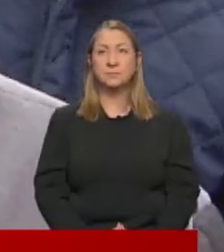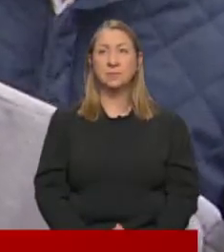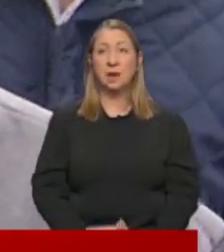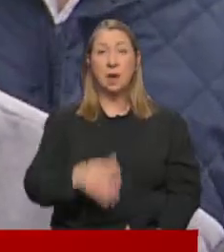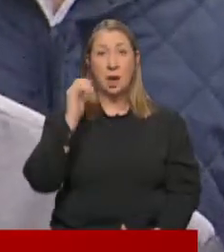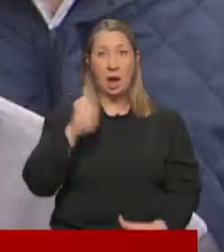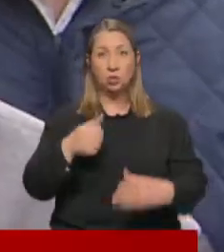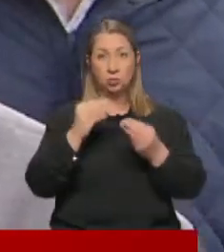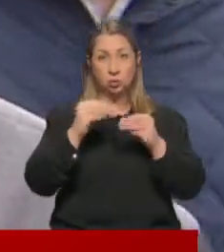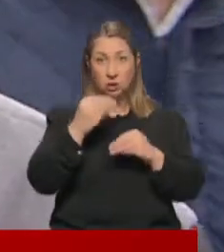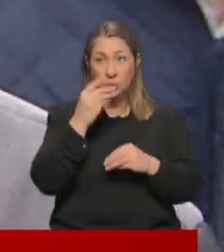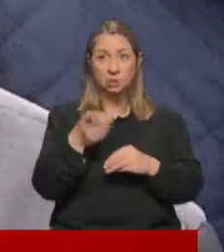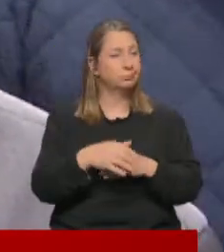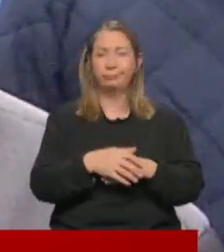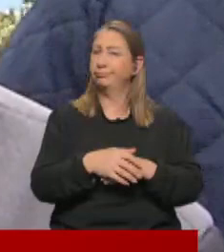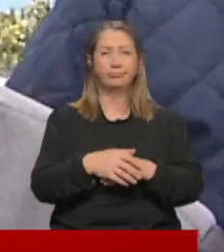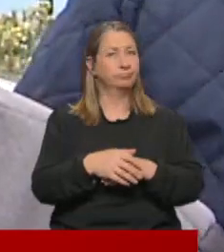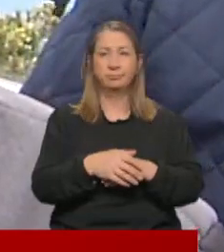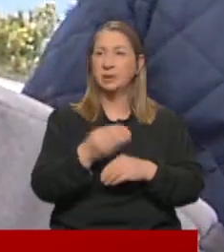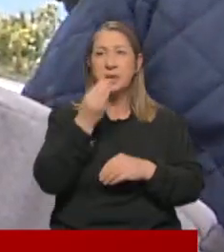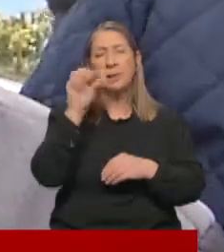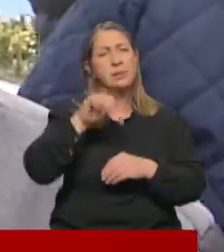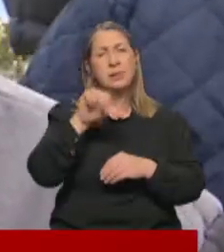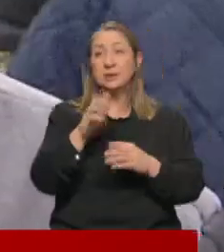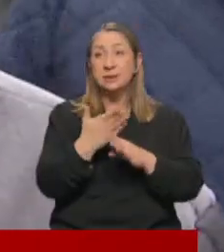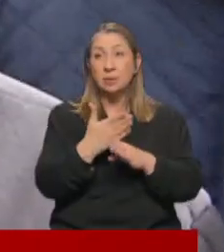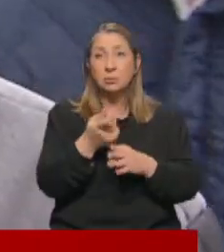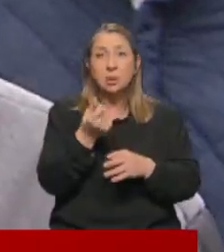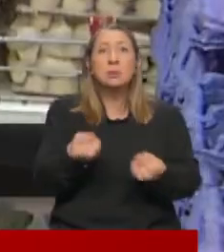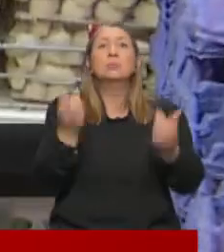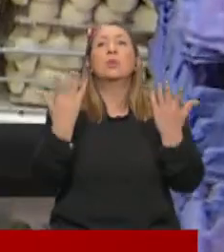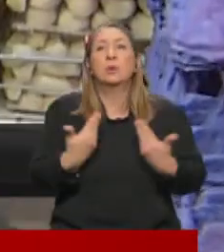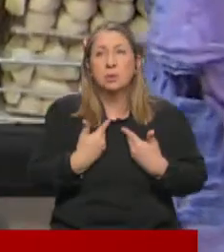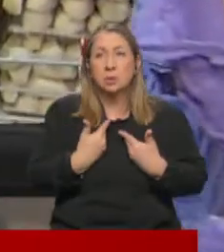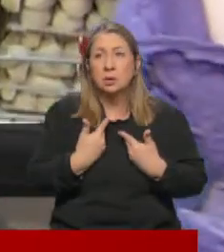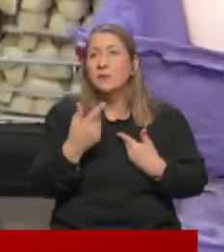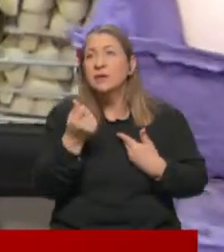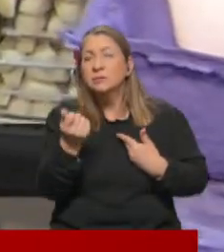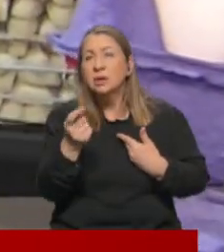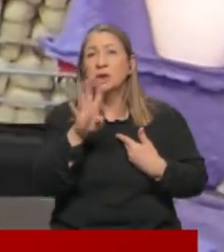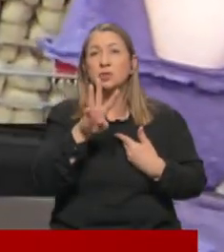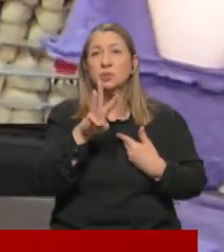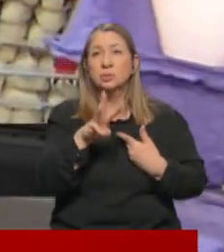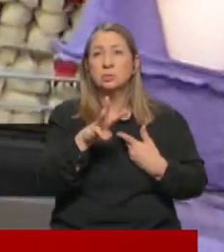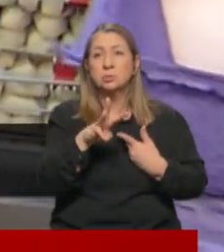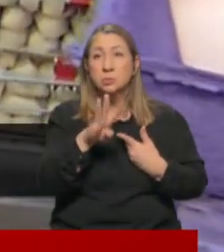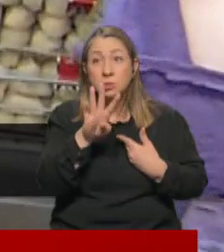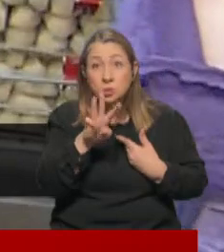Her gün yumurta yiyorlar mı? Hayır. Yemez. Neden? Bütçemiz yetmiyor. Ne kadar